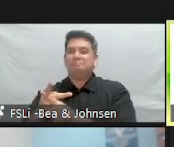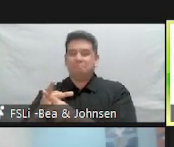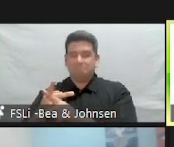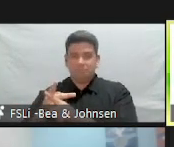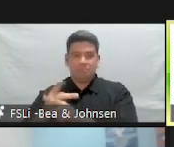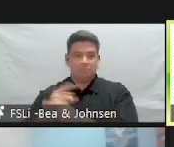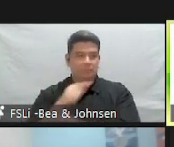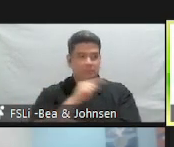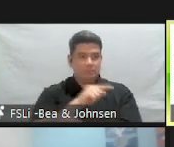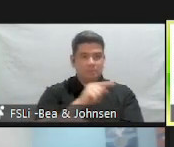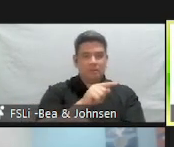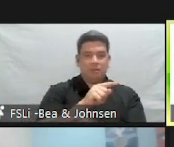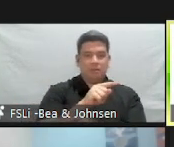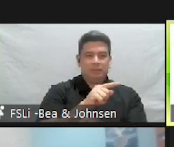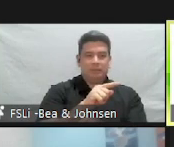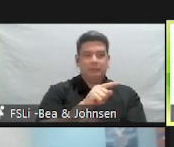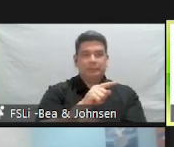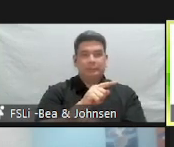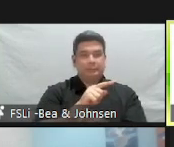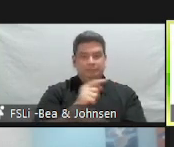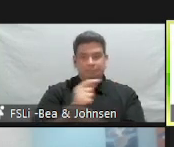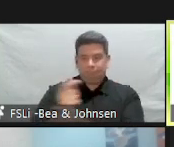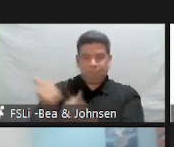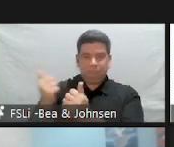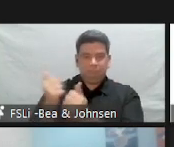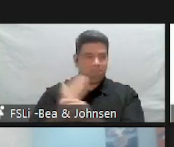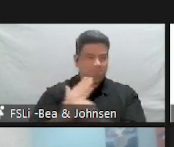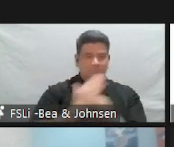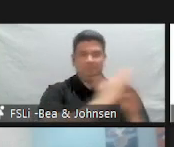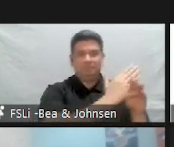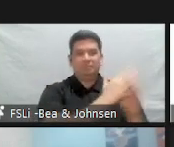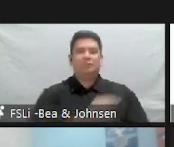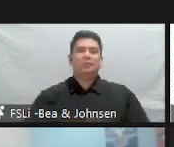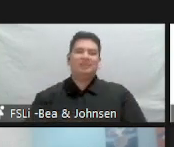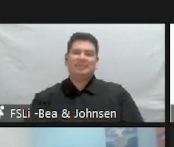manananggal ng wika. Ayan, ang ating magiging hashtag.